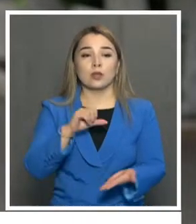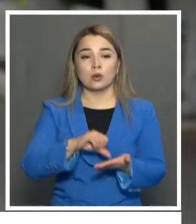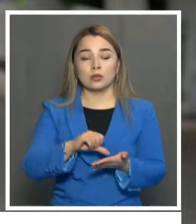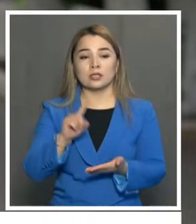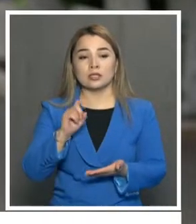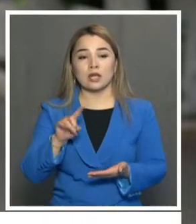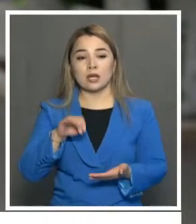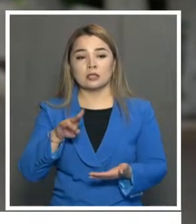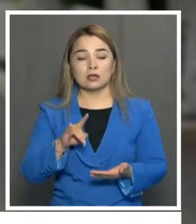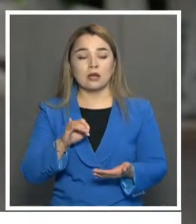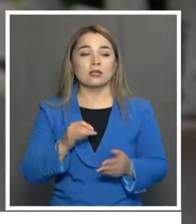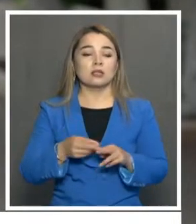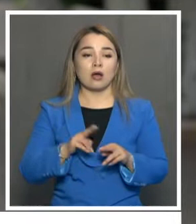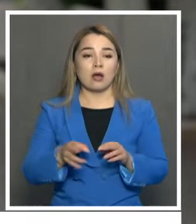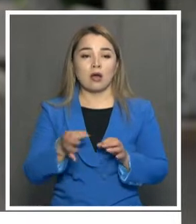ауданында.